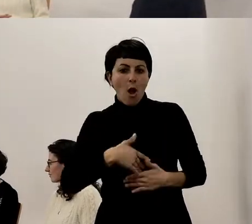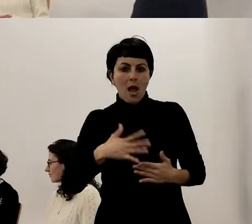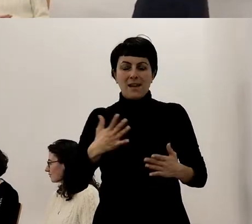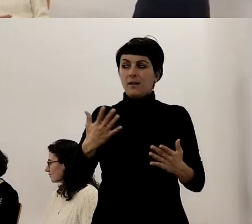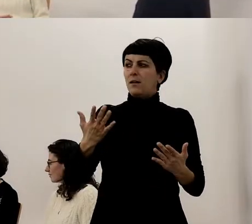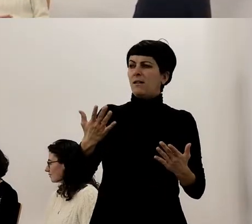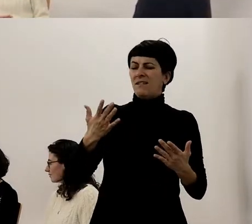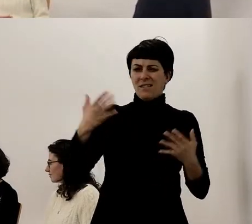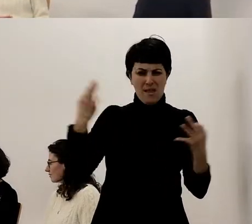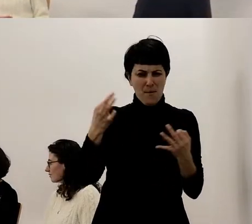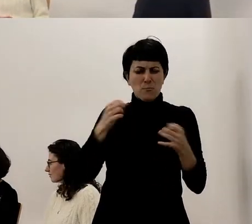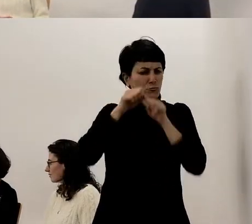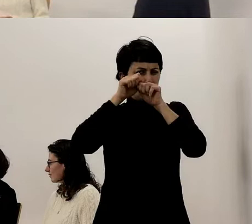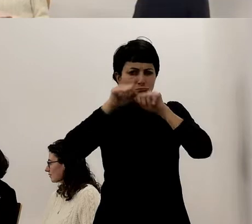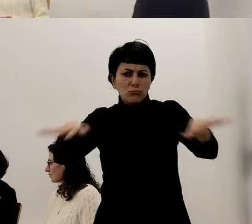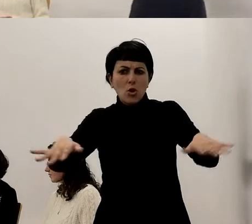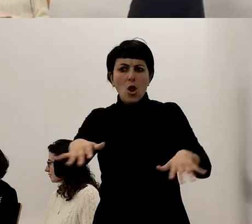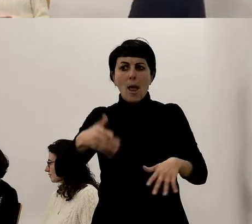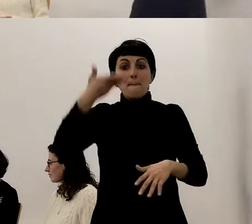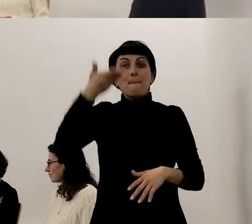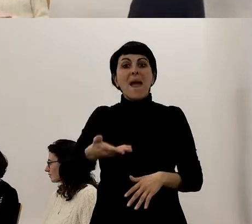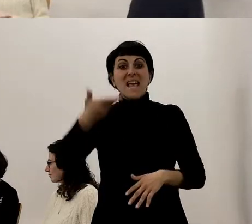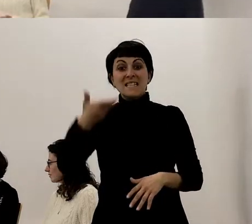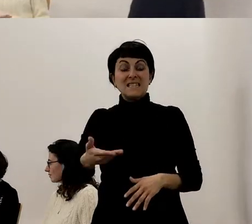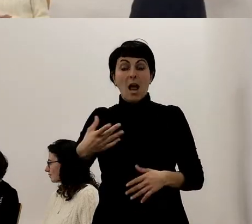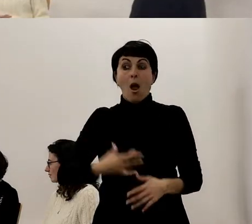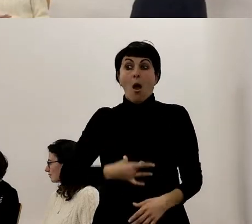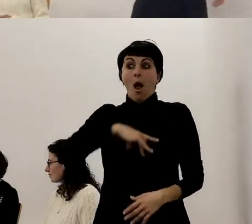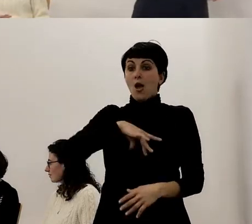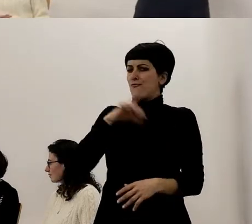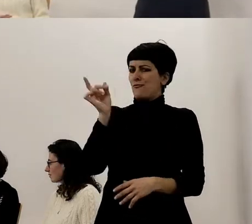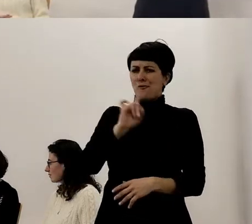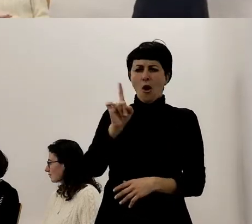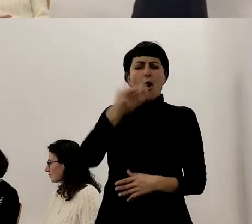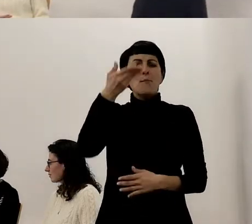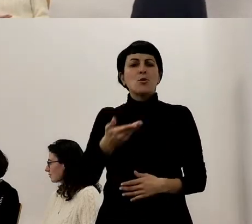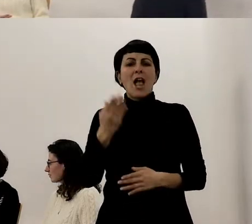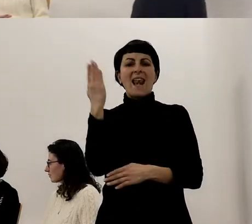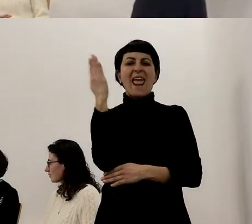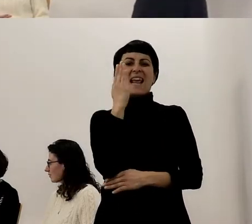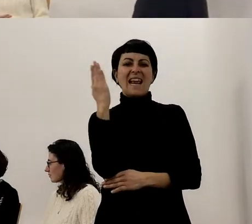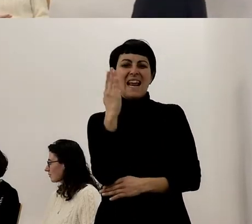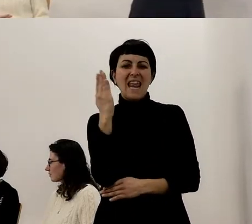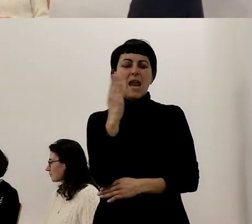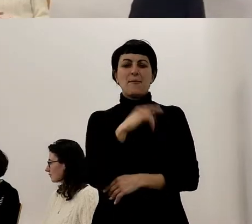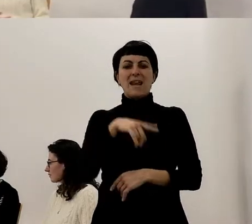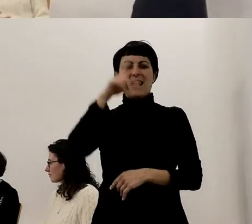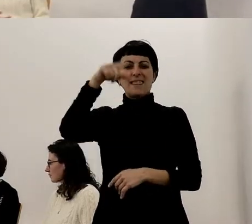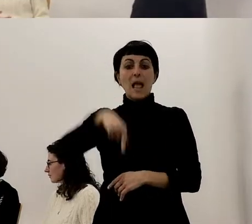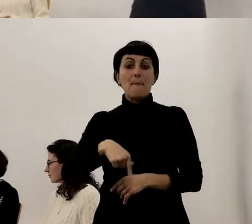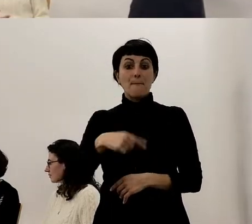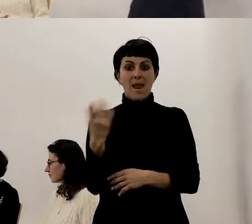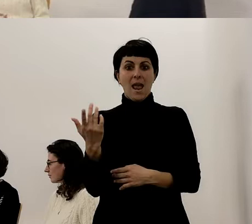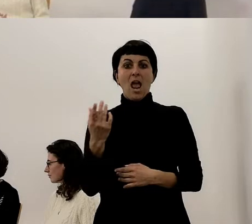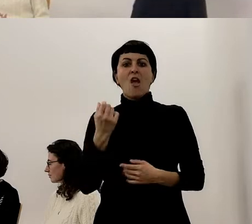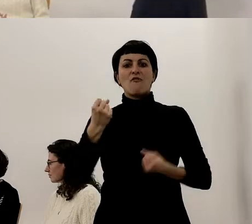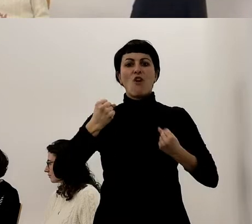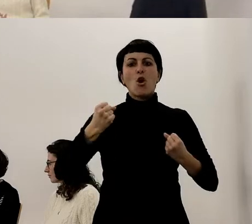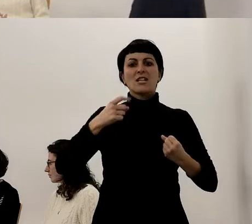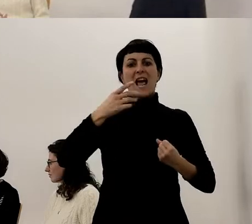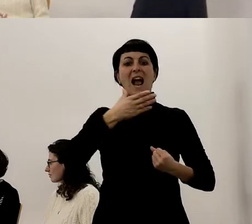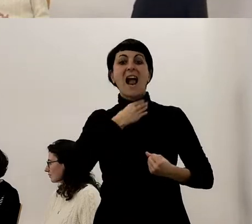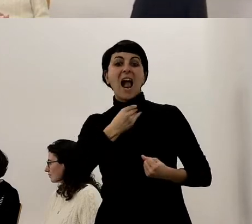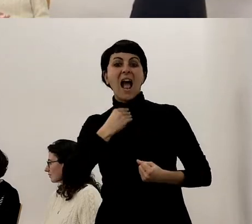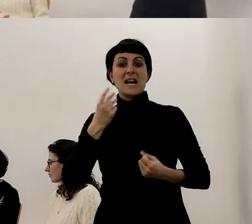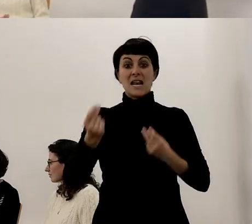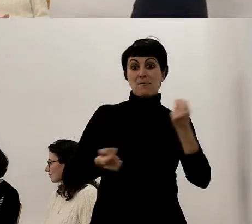de fer entendre que no és una qüestió del pes que té un gegant, sinó de l'equilibri, de les forces, de les ganes de ballar